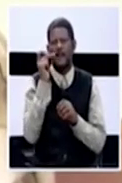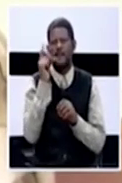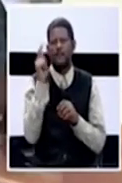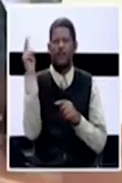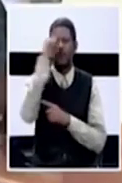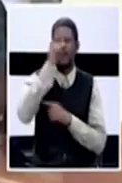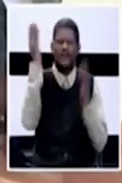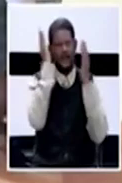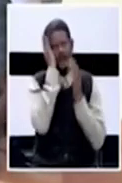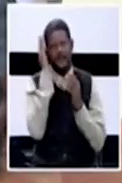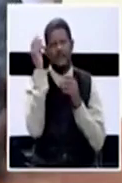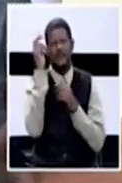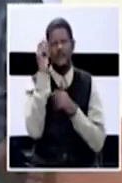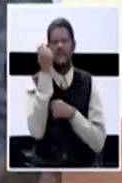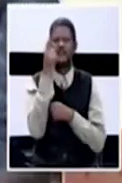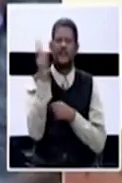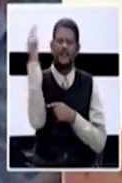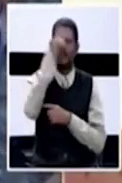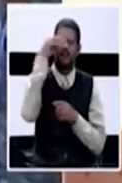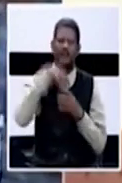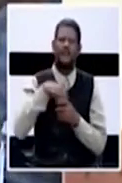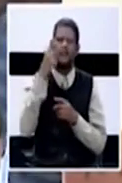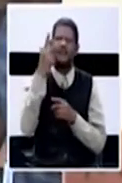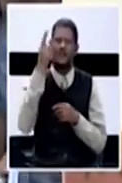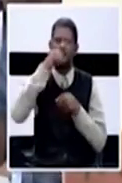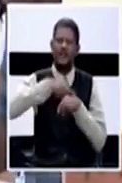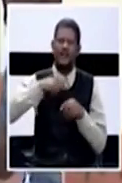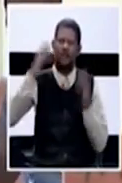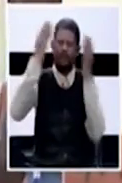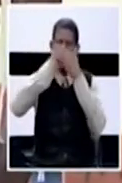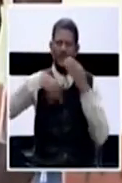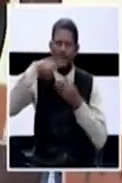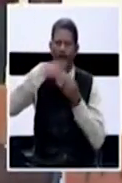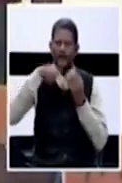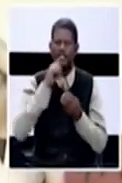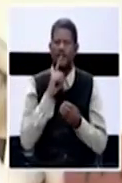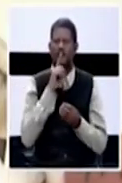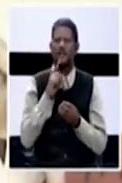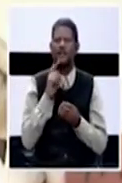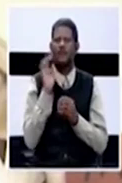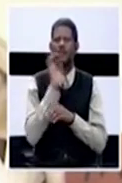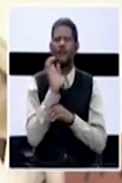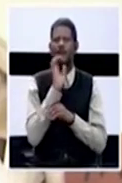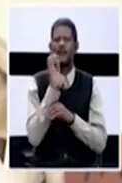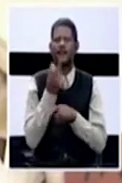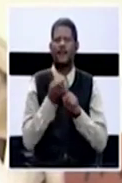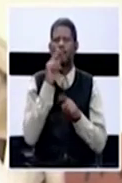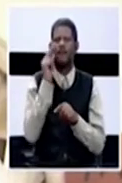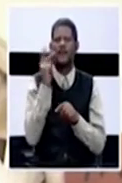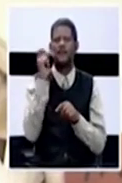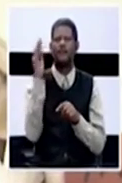ማለት እዩ ብዕለት 11 ኣቲና ማለት እዩ ሰዓት 3 ከባቢ ናይ ምሸት ብመንኪና ተፃዒና ካባ